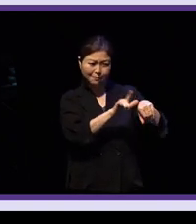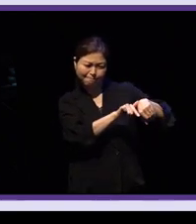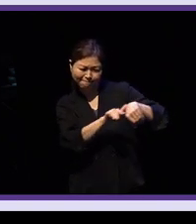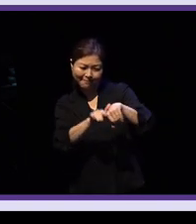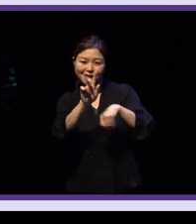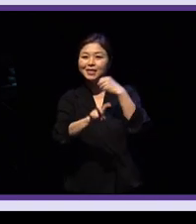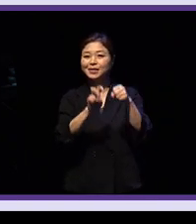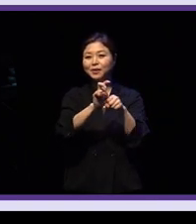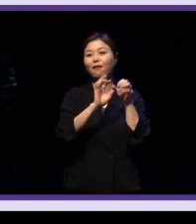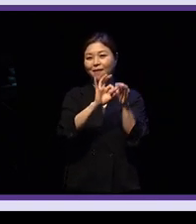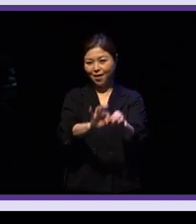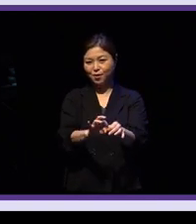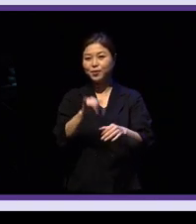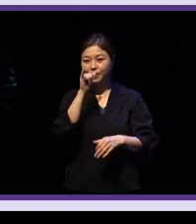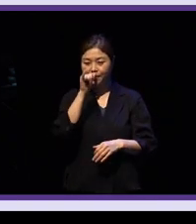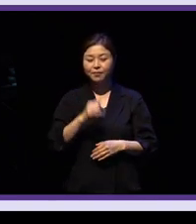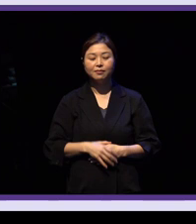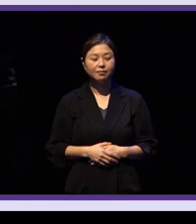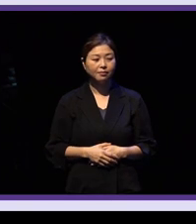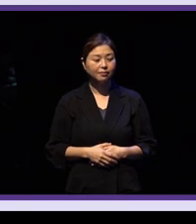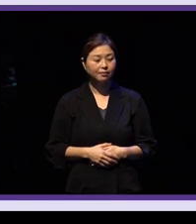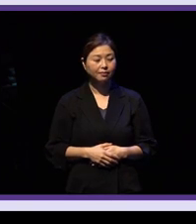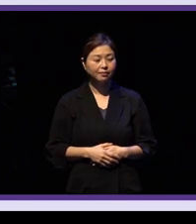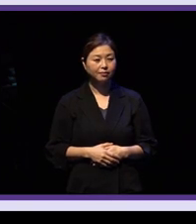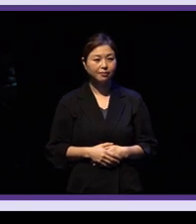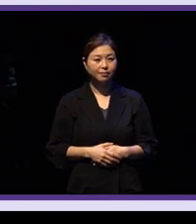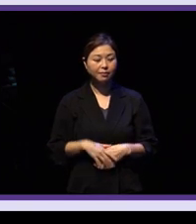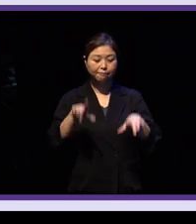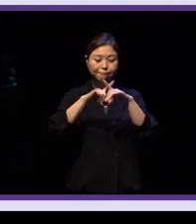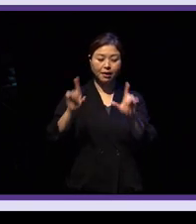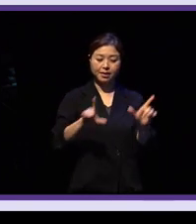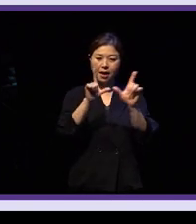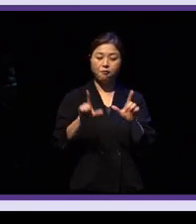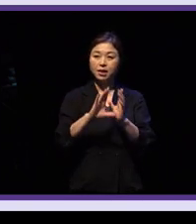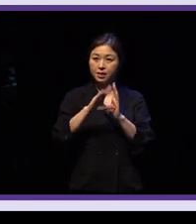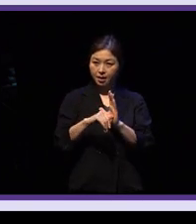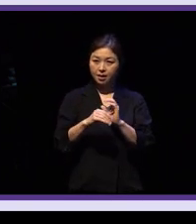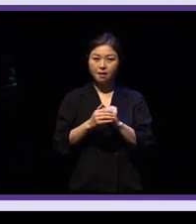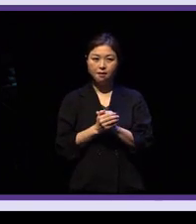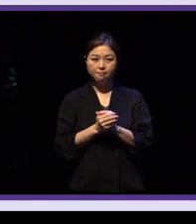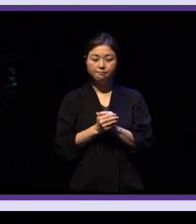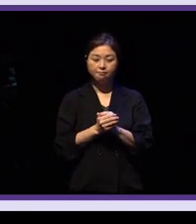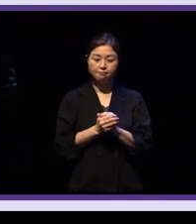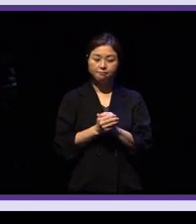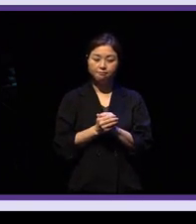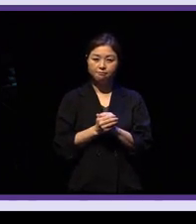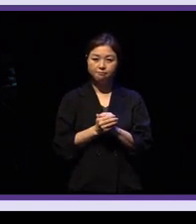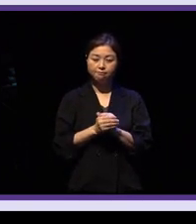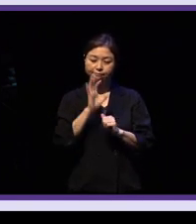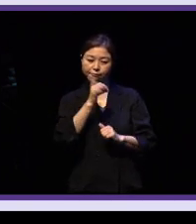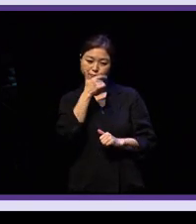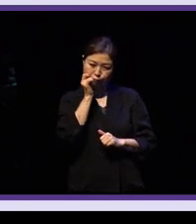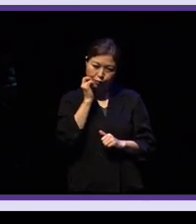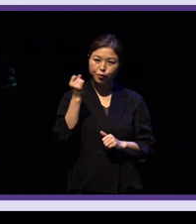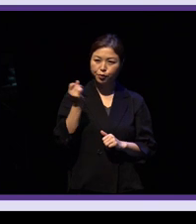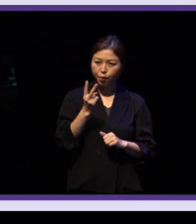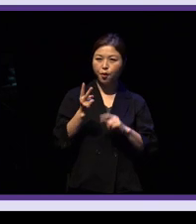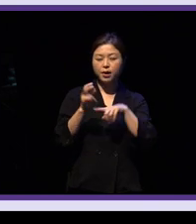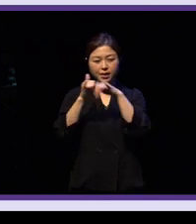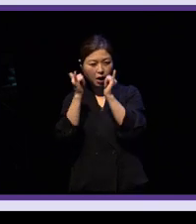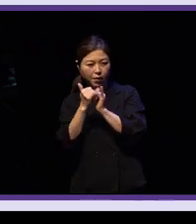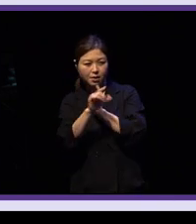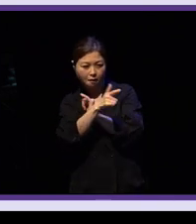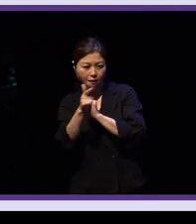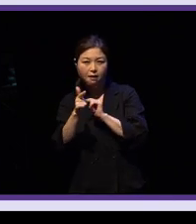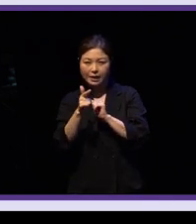가까이 지금 사업을 수행을 해오고 있고요 일상생활 속에서 경제적인 어떤 여건이라든지 사회적인